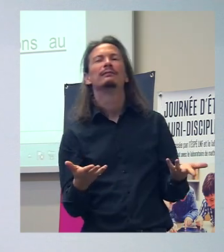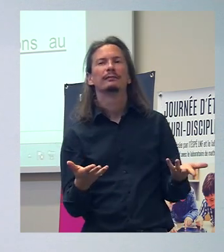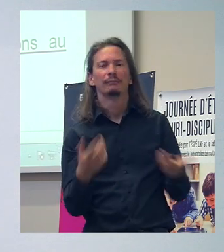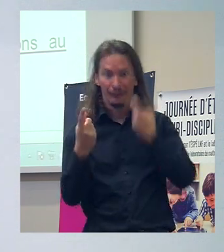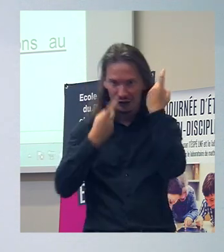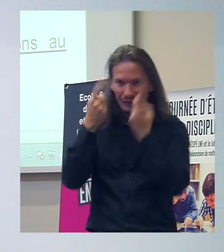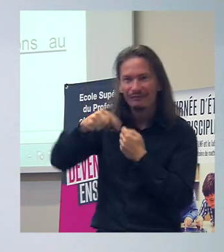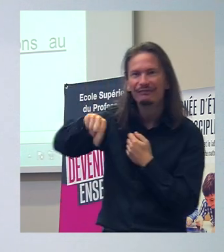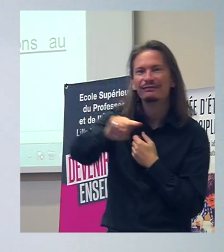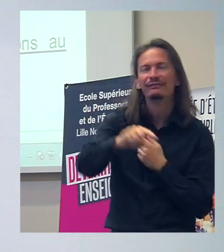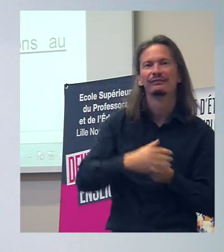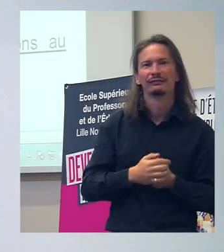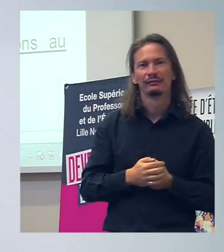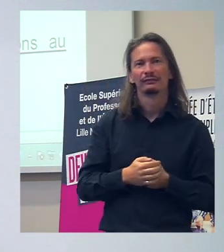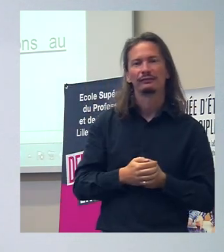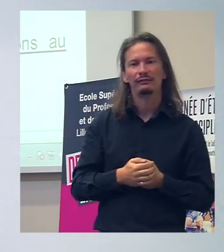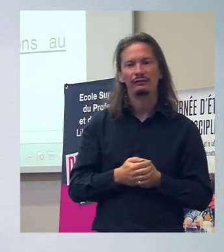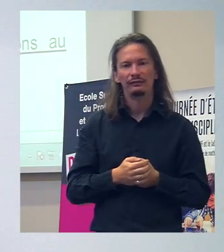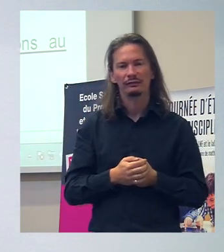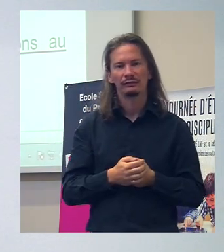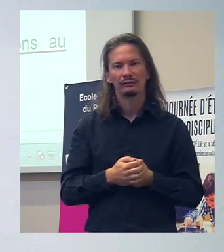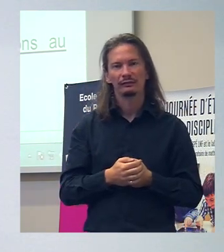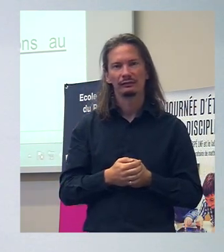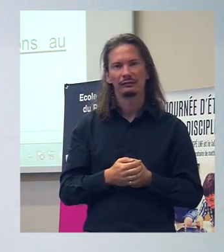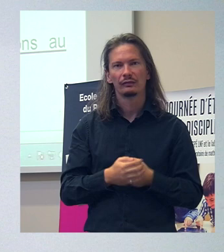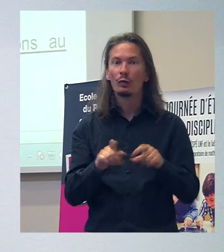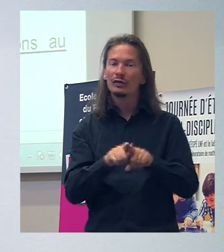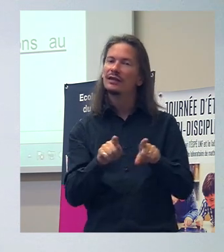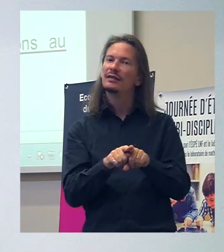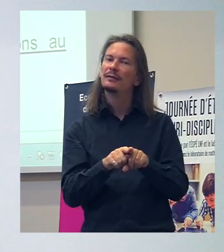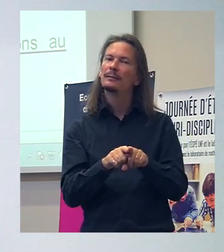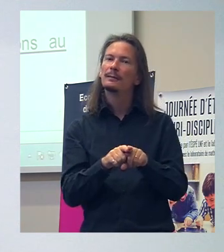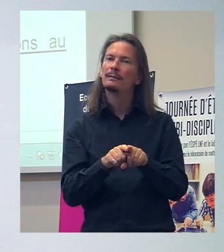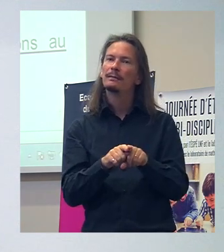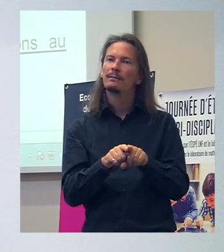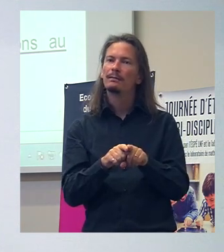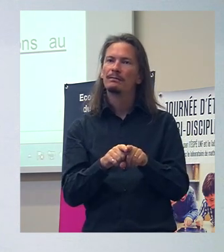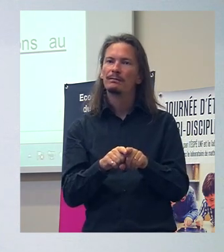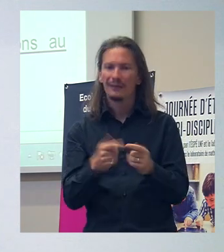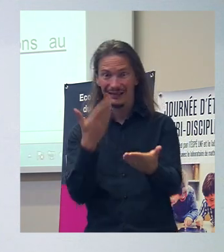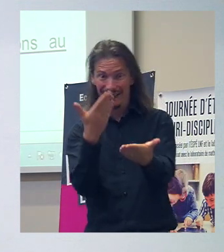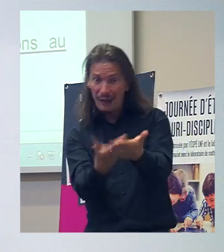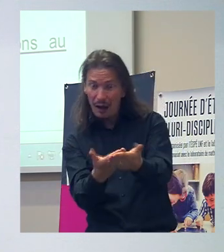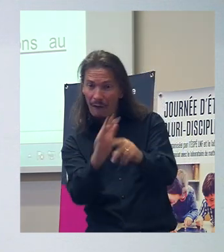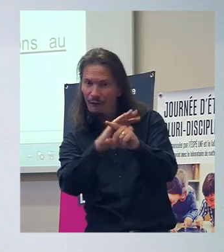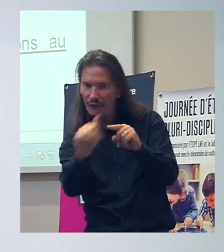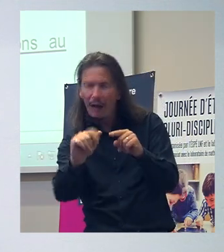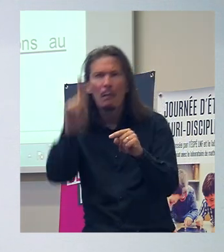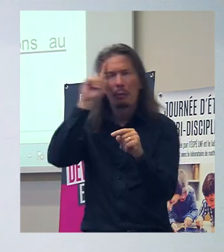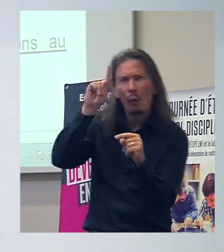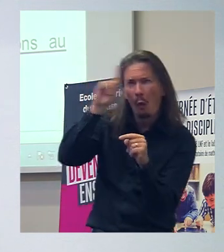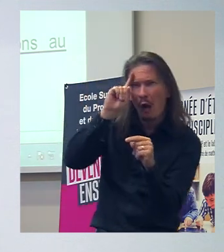voir si nous allons trouver des raisons qui favorise ou qui légitimise